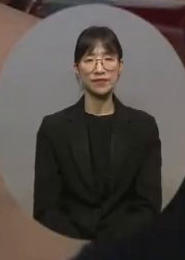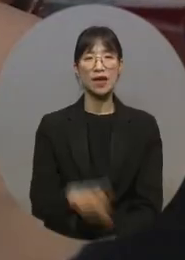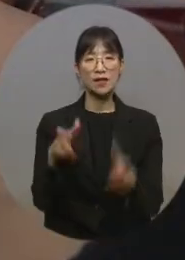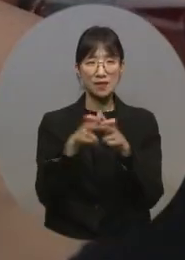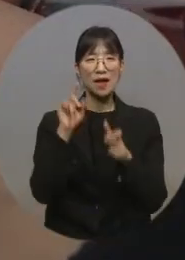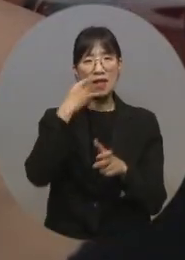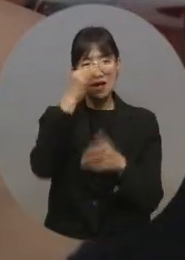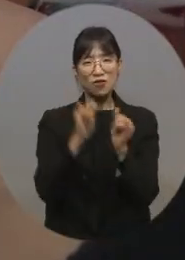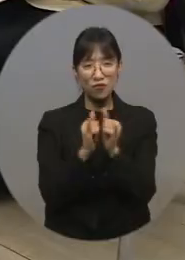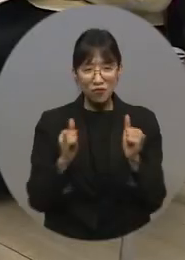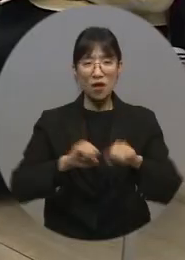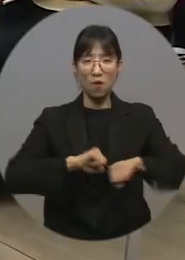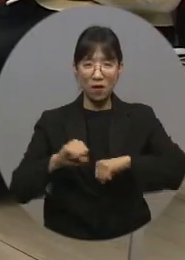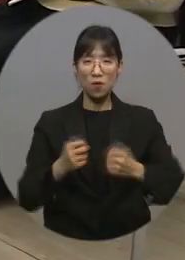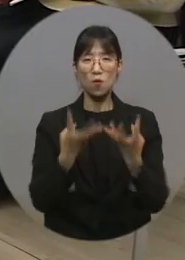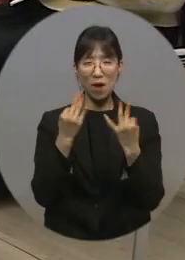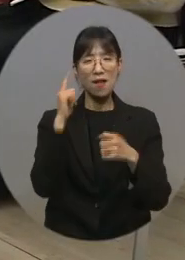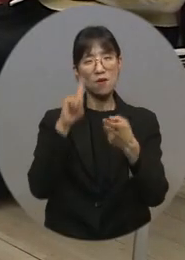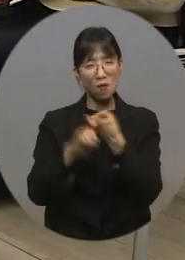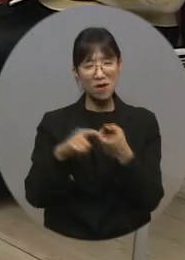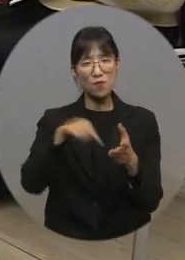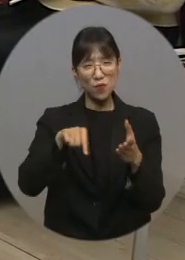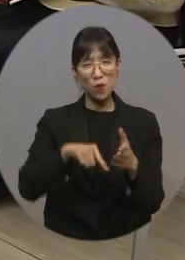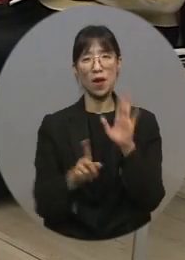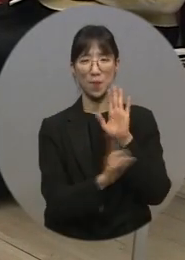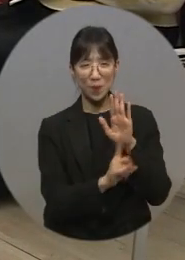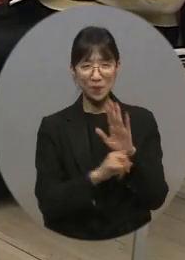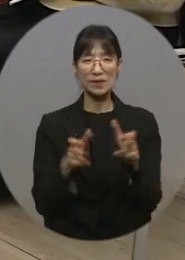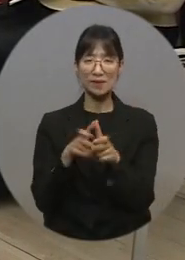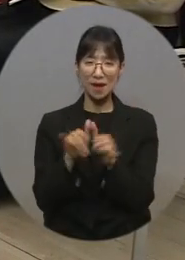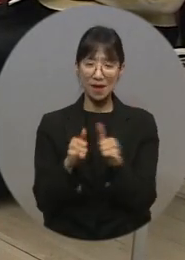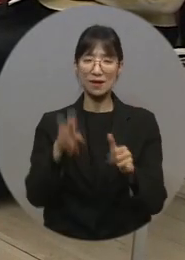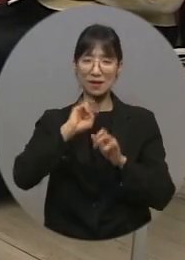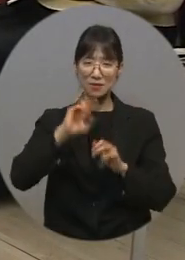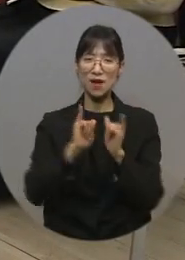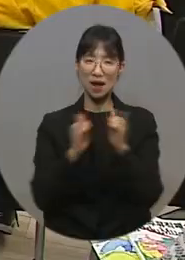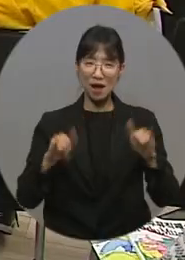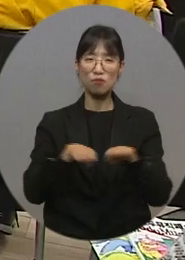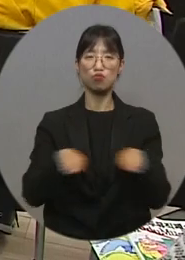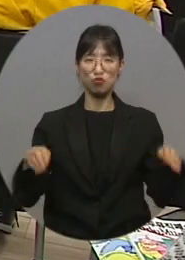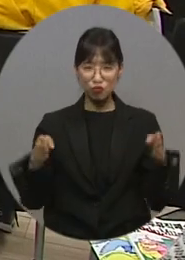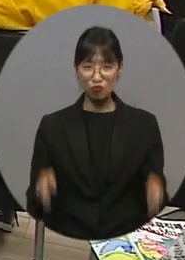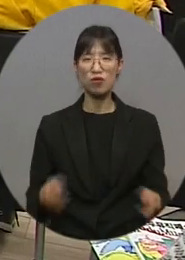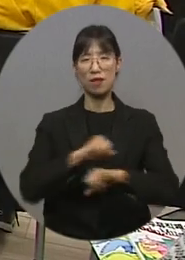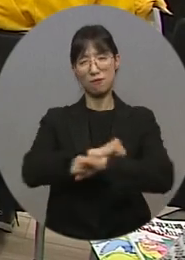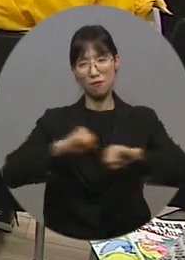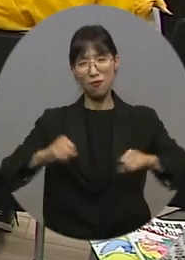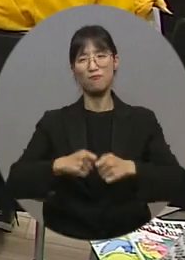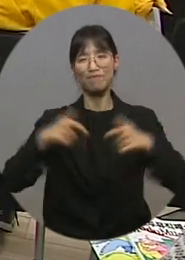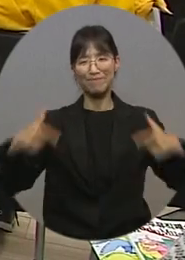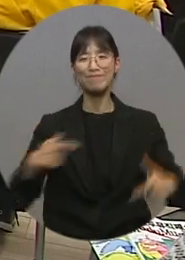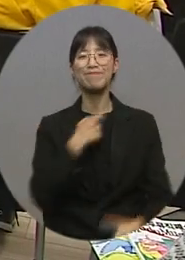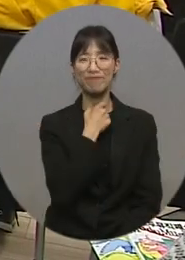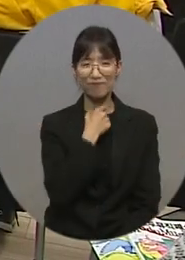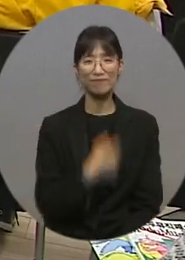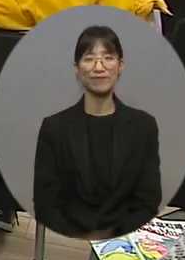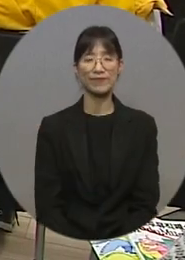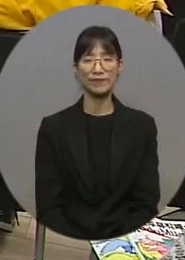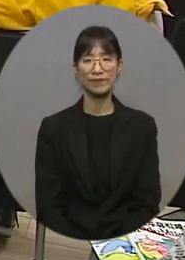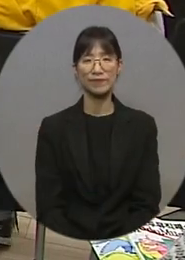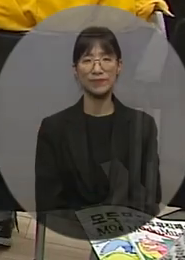예술인의 활동이 많은 관심 속에 알려지고 장애인 음악가들의 무대가 해